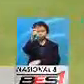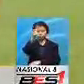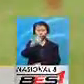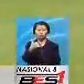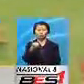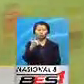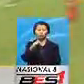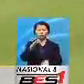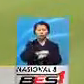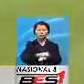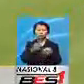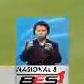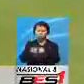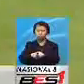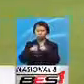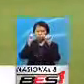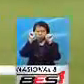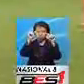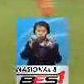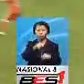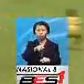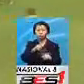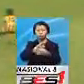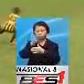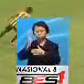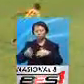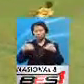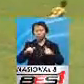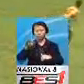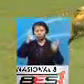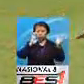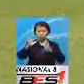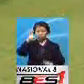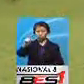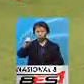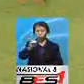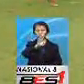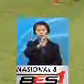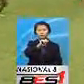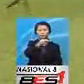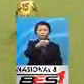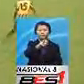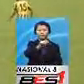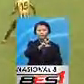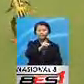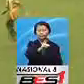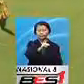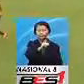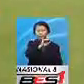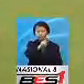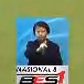kuning atas insiden kekasaran. Tamat perlawanan, Malaysia 0, Bahrain 0.